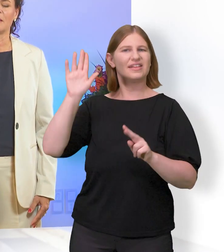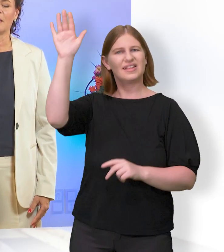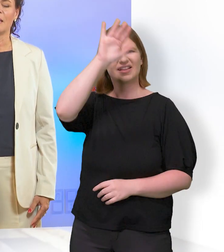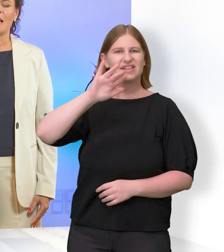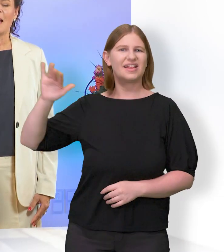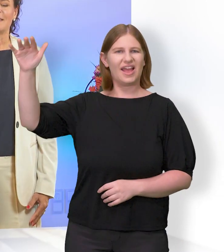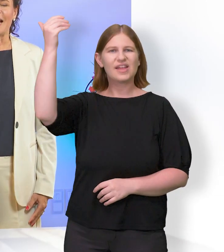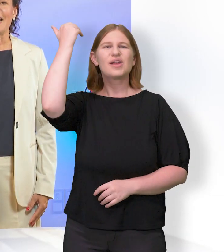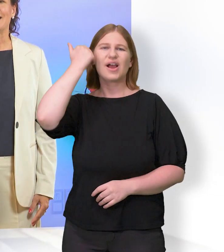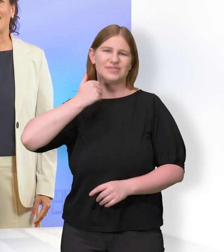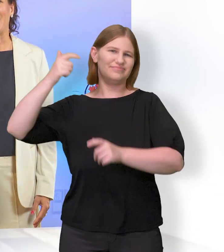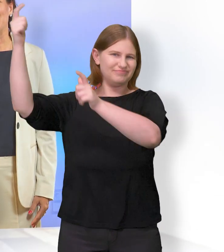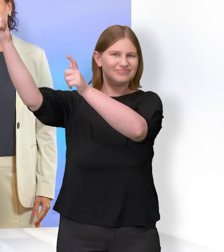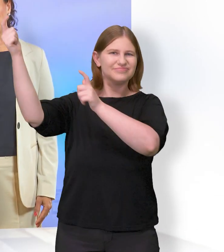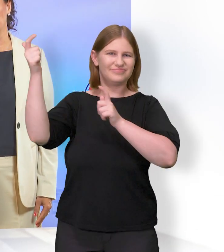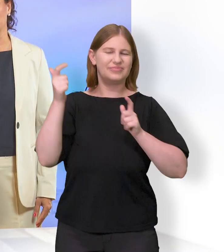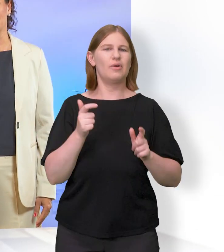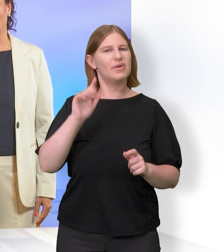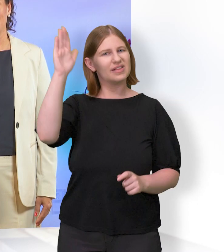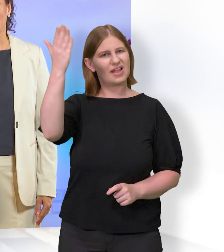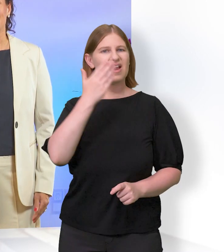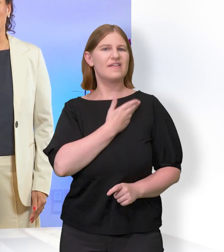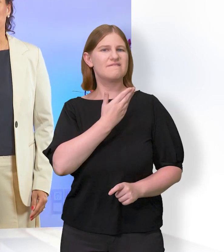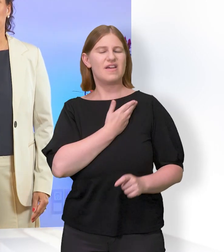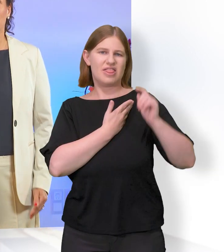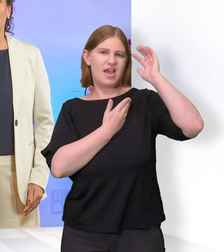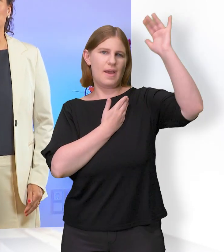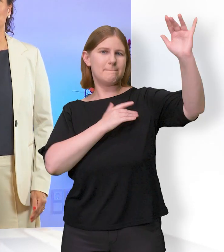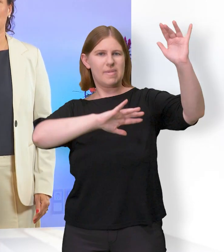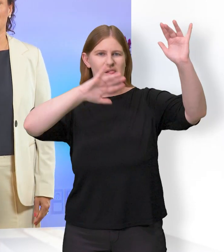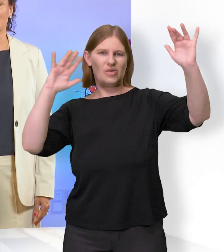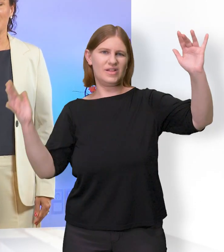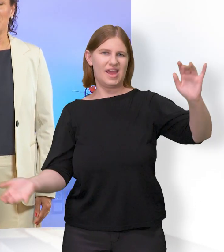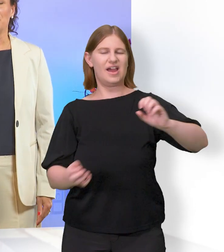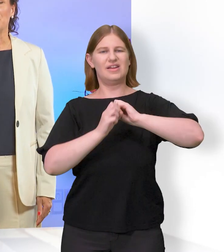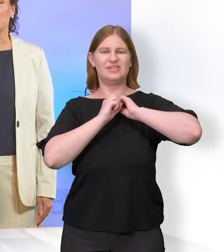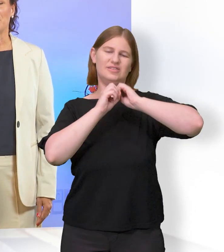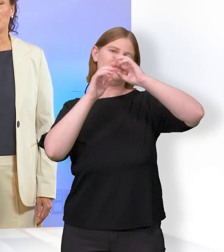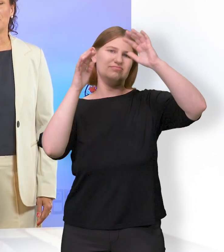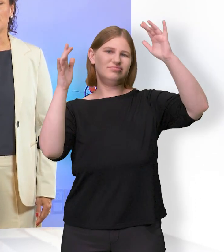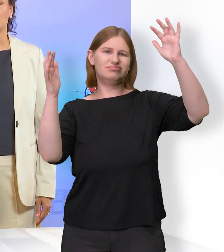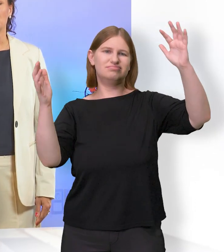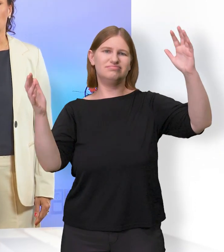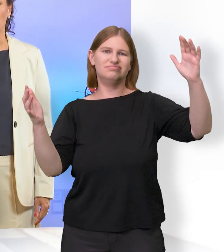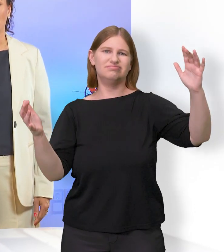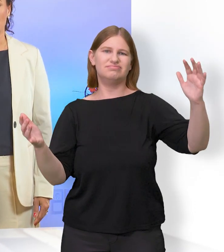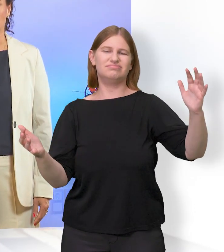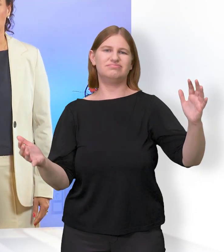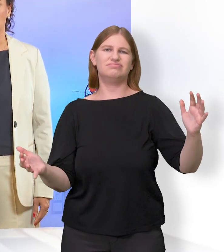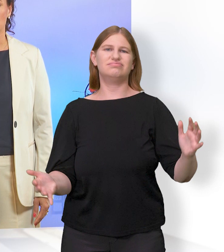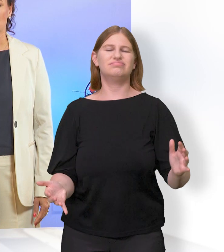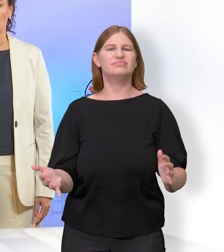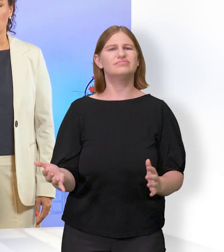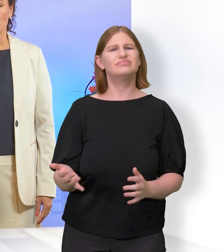Name. Dein Reich komme, dein Wille geschehe, wie im Himmel, so auch auf